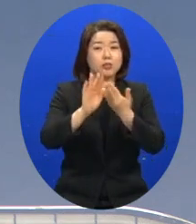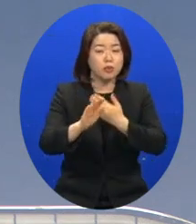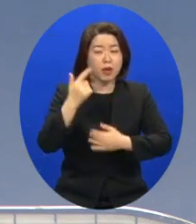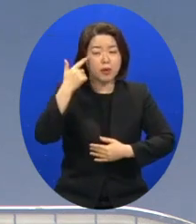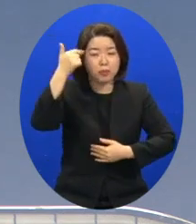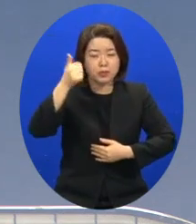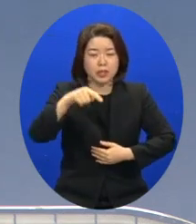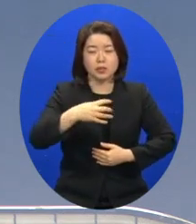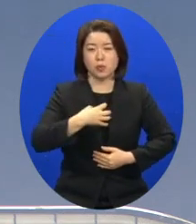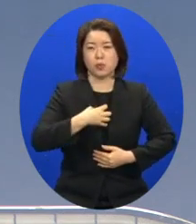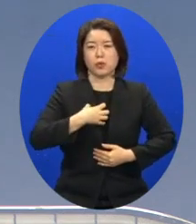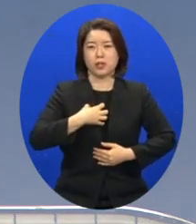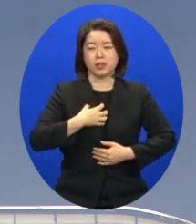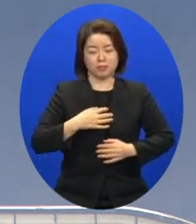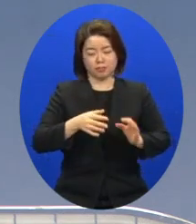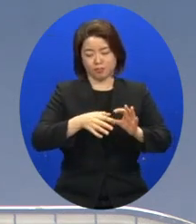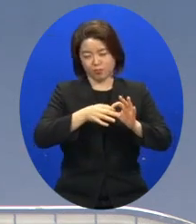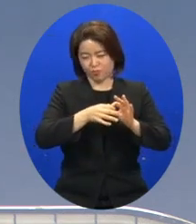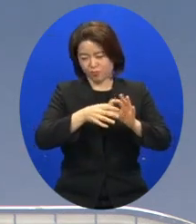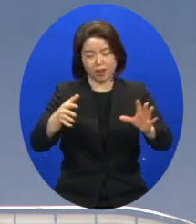넘어 갔어요